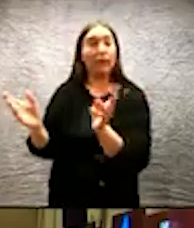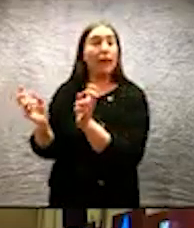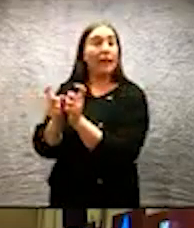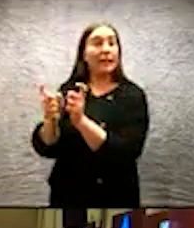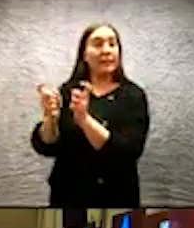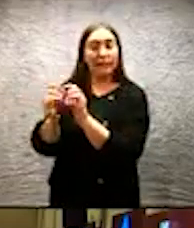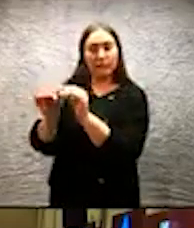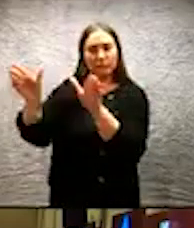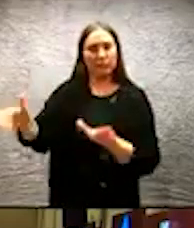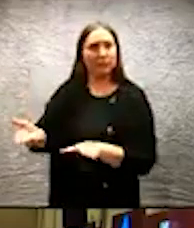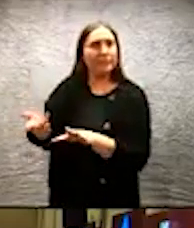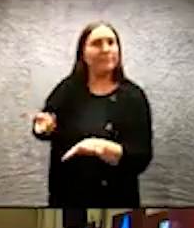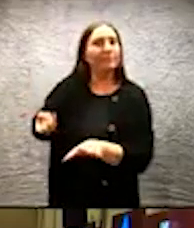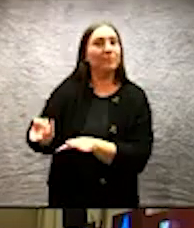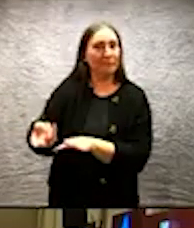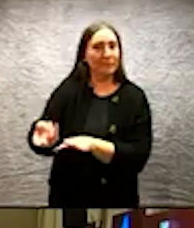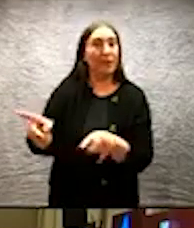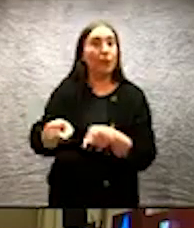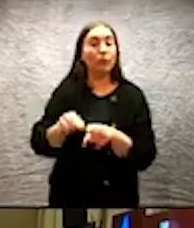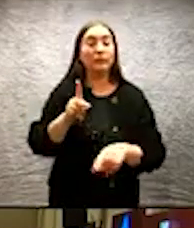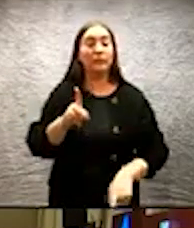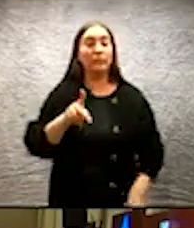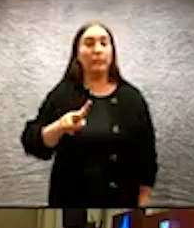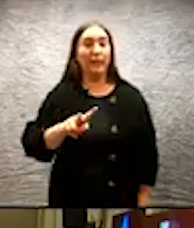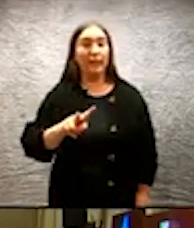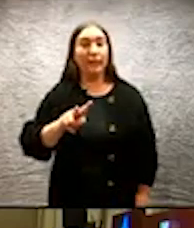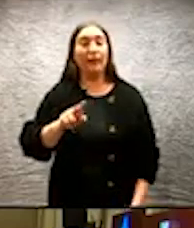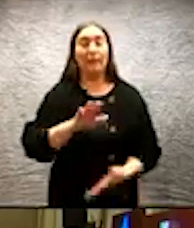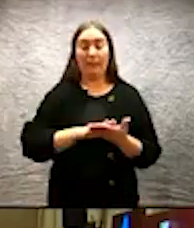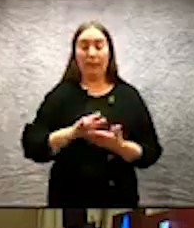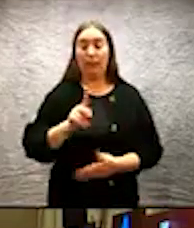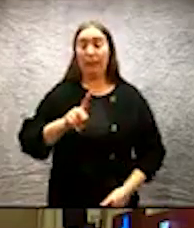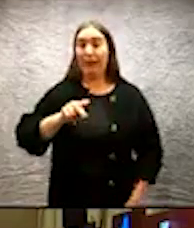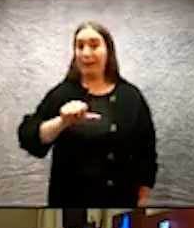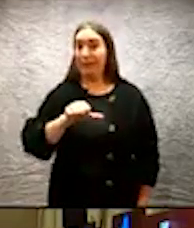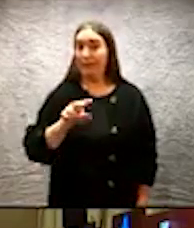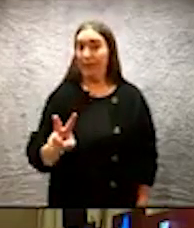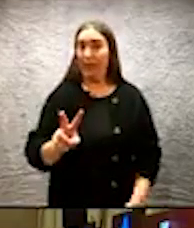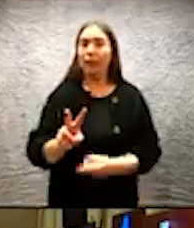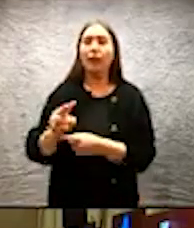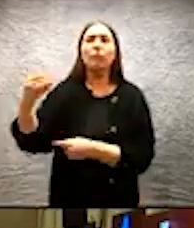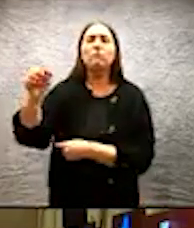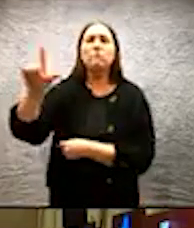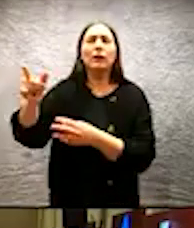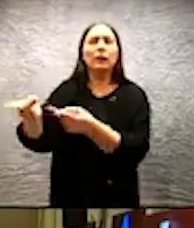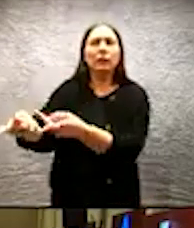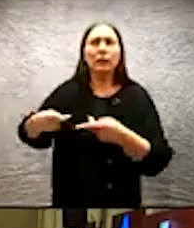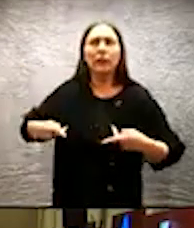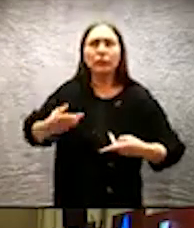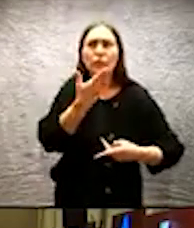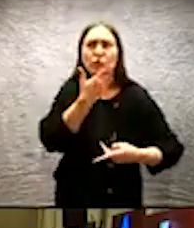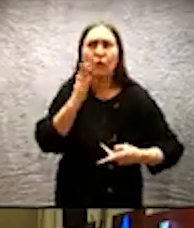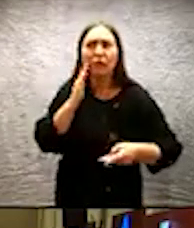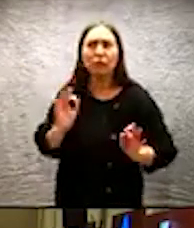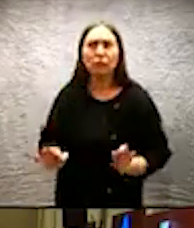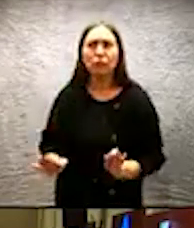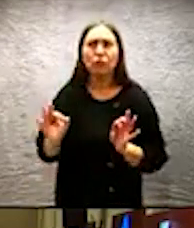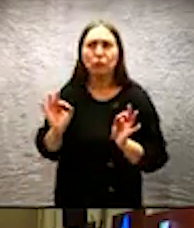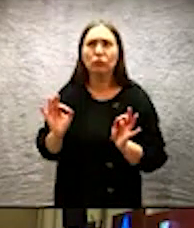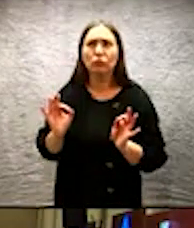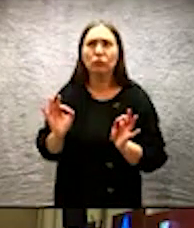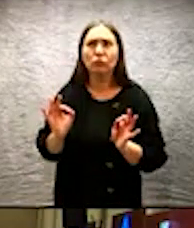l'arrivée prochaine des PAV, donc la MEL nous a annoncé une installation en janvier,